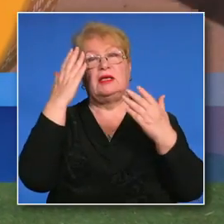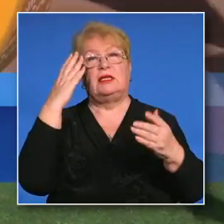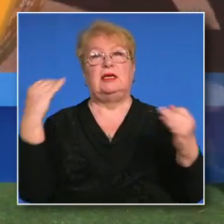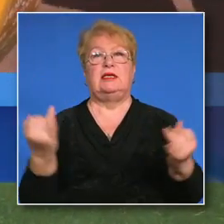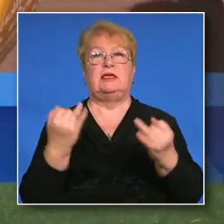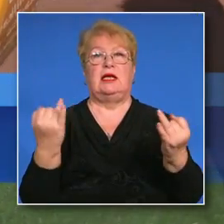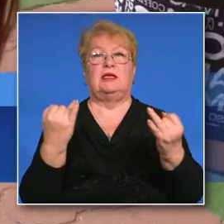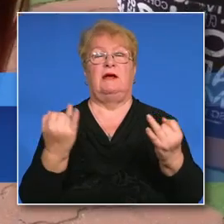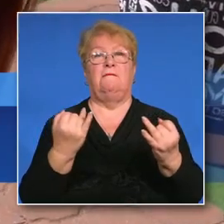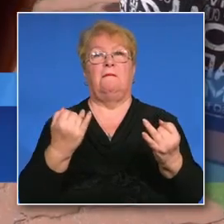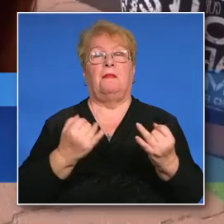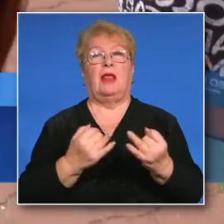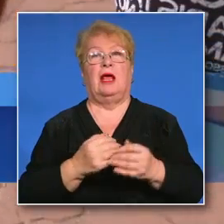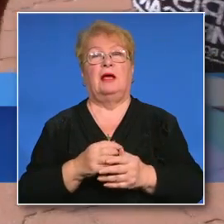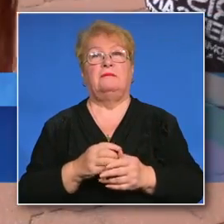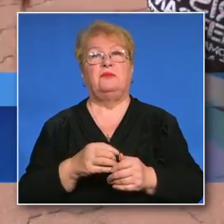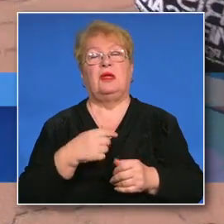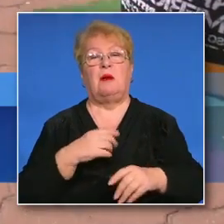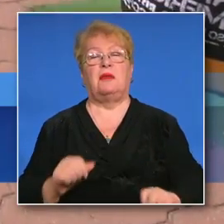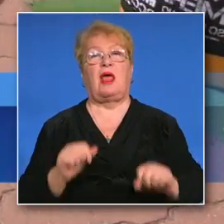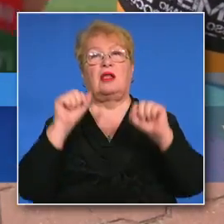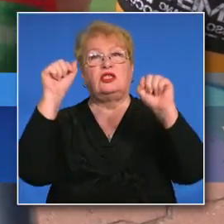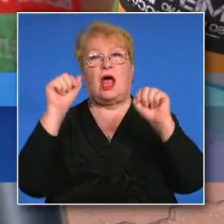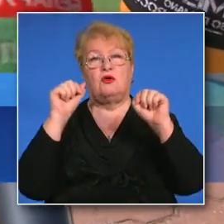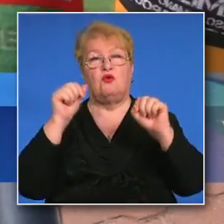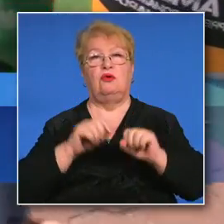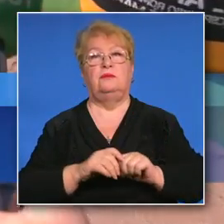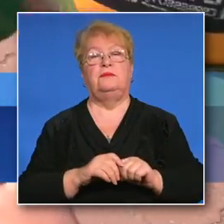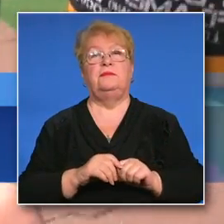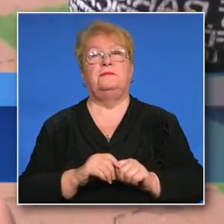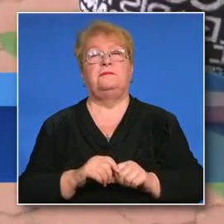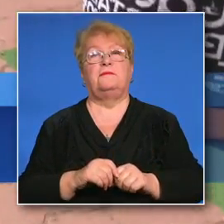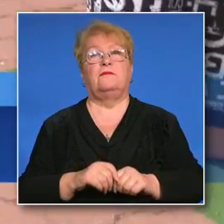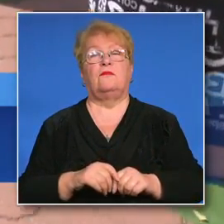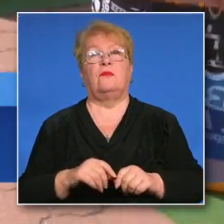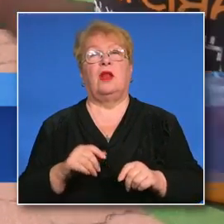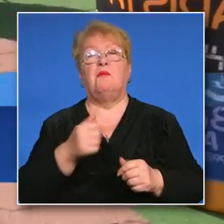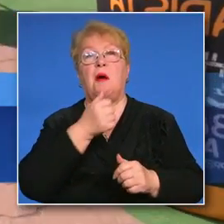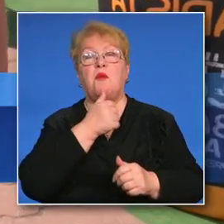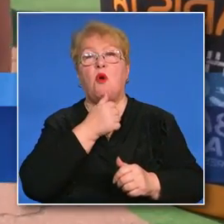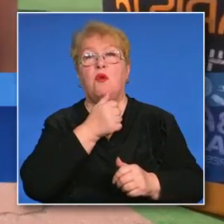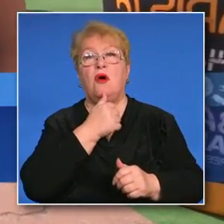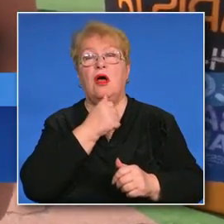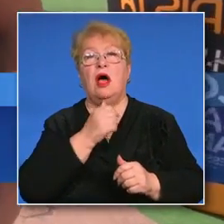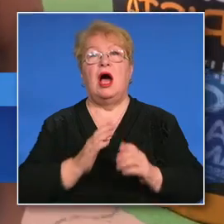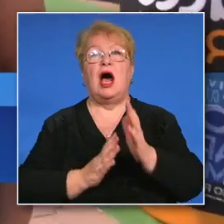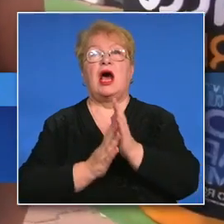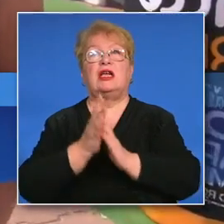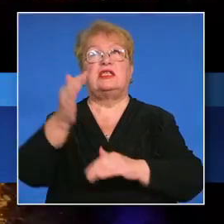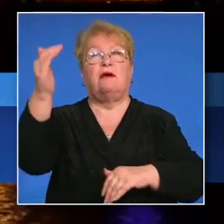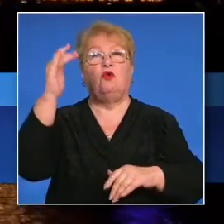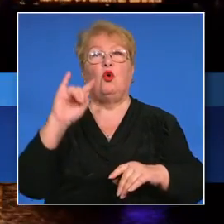этот праздник. Я поднял штангу. Штангу поднял. Попробовал ростовую куклу на